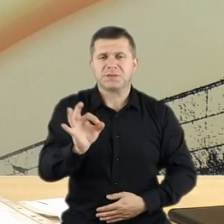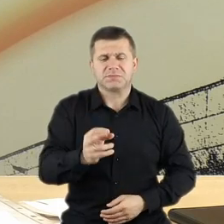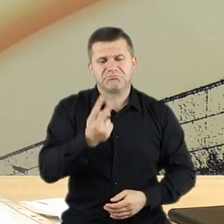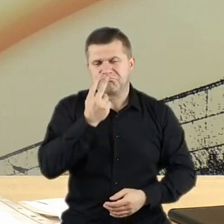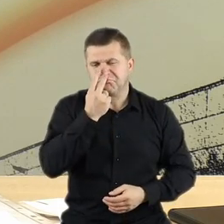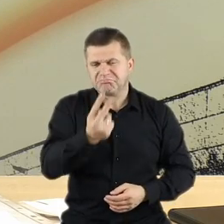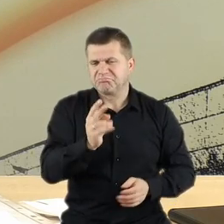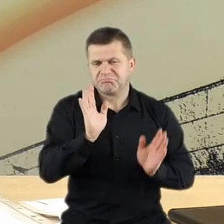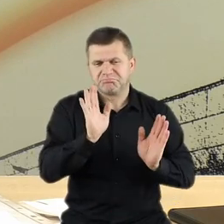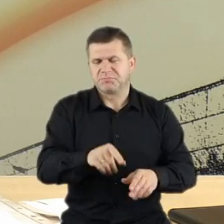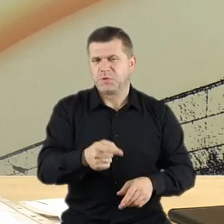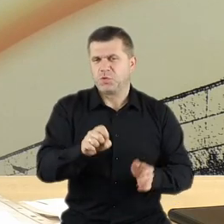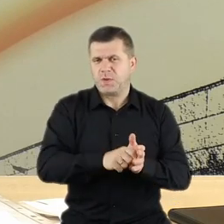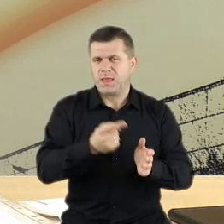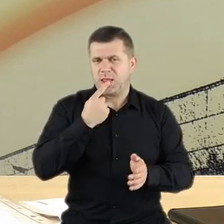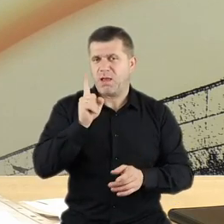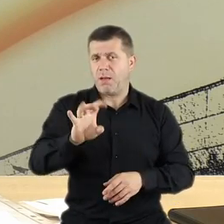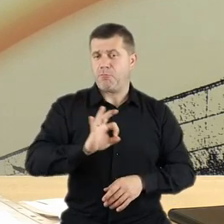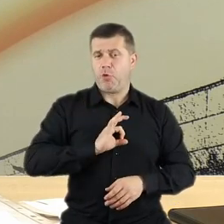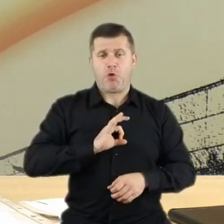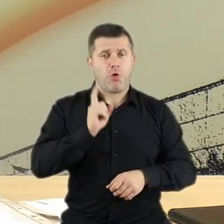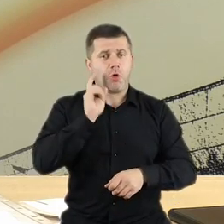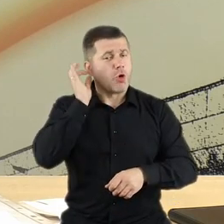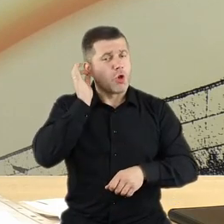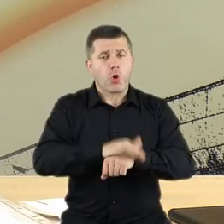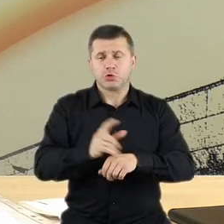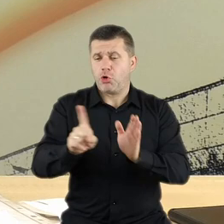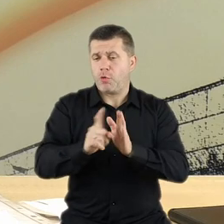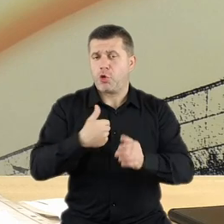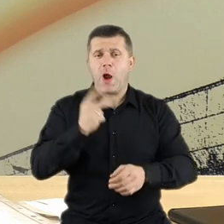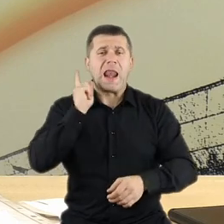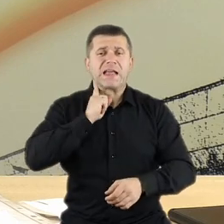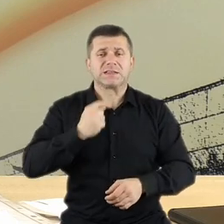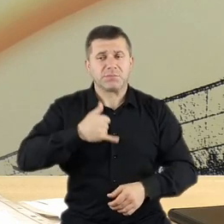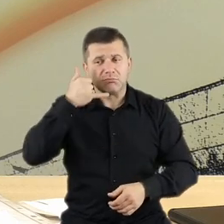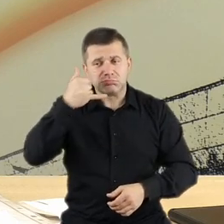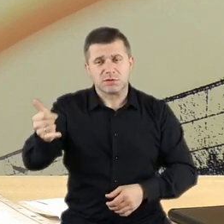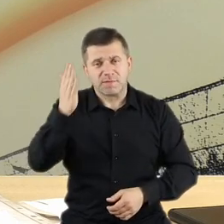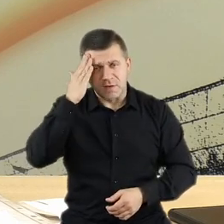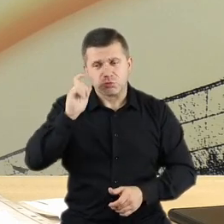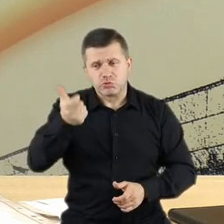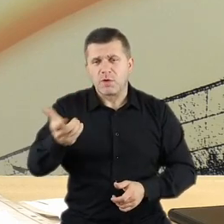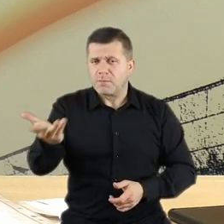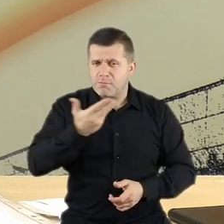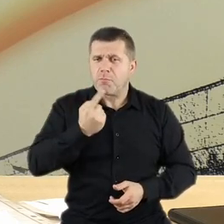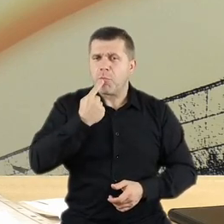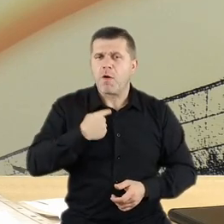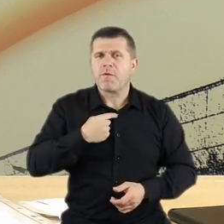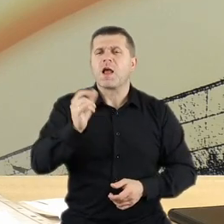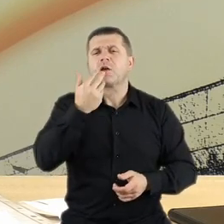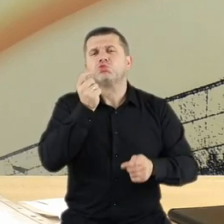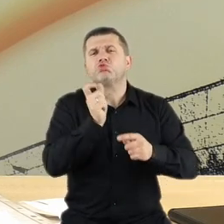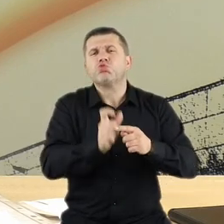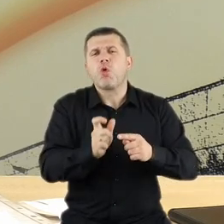języka ale moja koleżanka chodziła do liceum kiedyś dzwonię do niej ja wiesz co weź no mi powiedz jakieś słowo tam